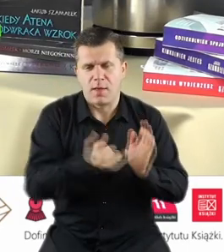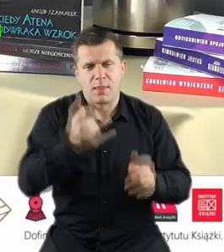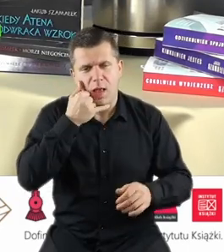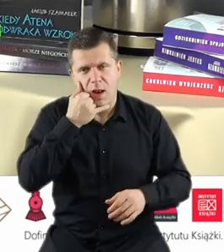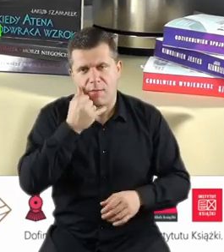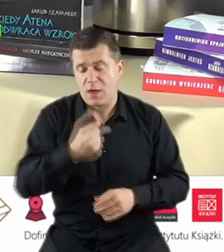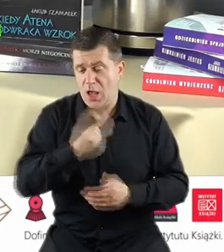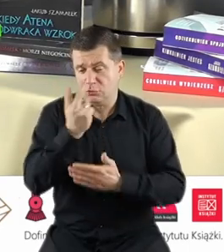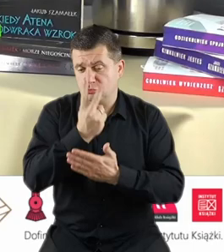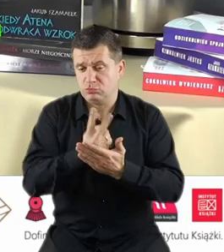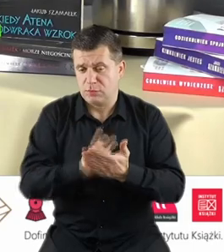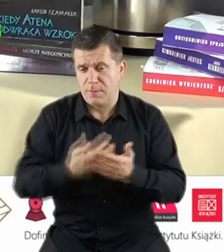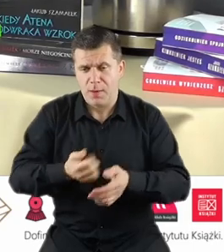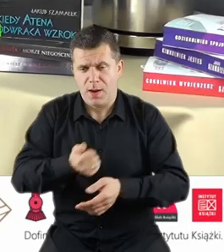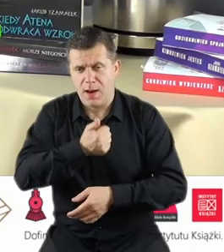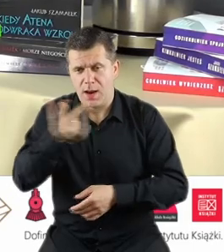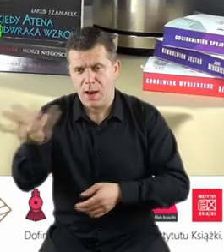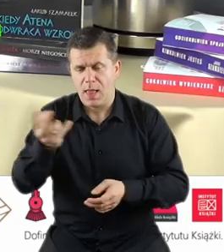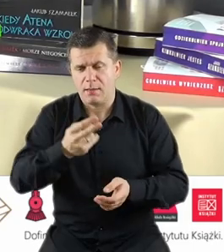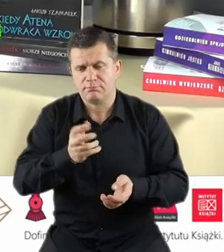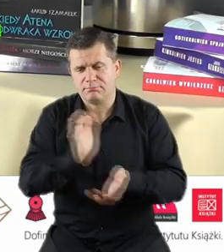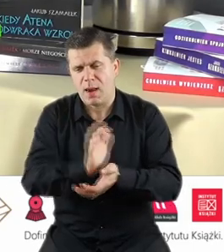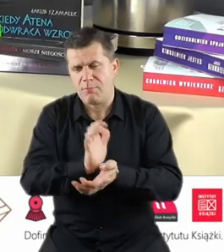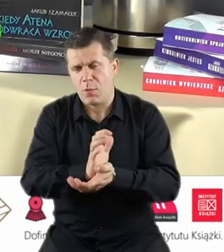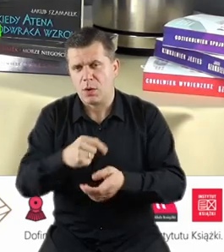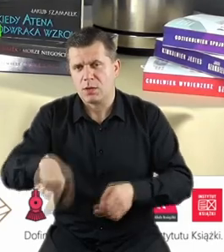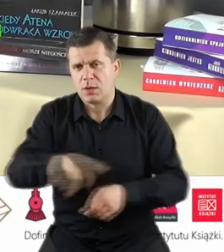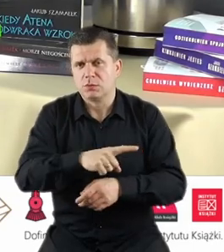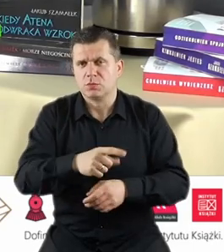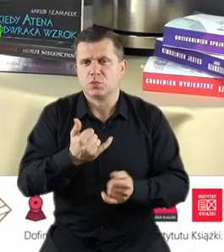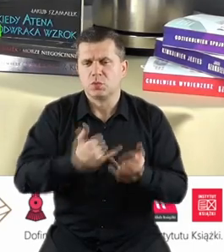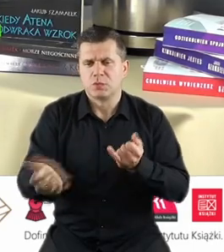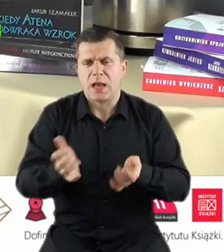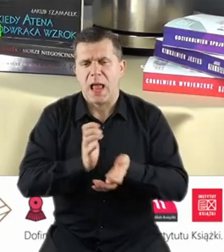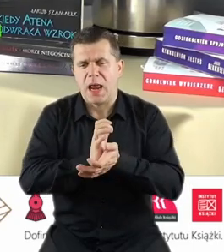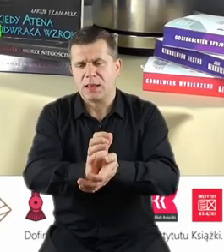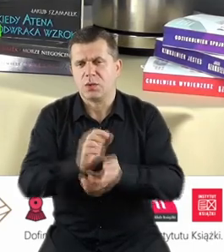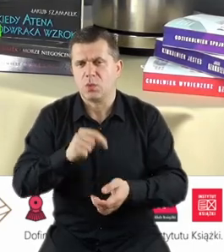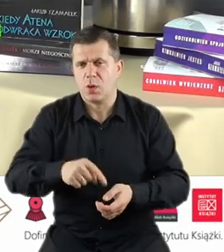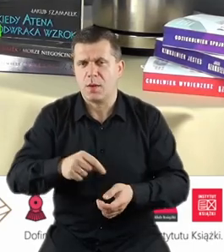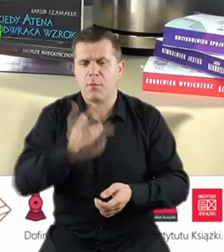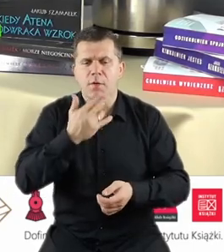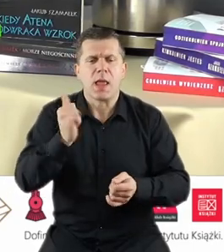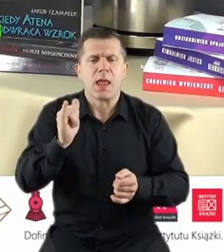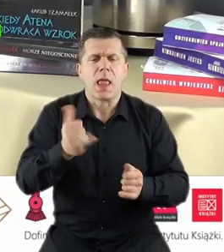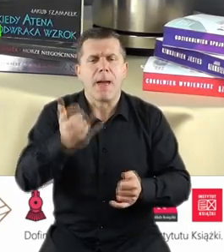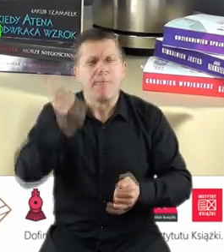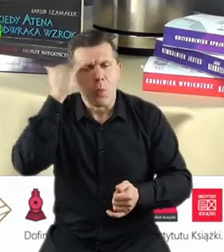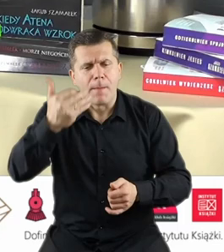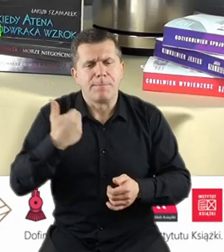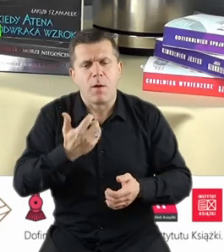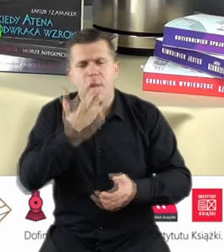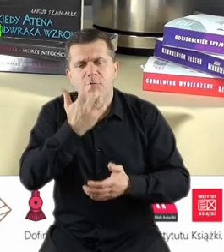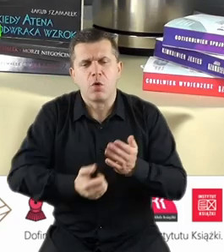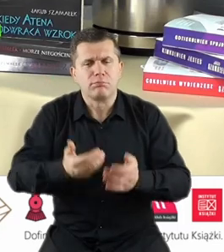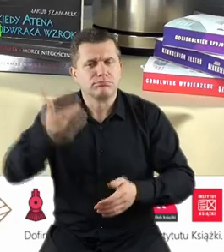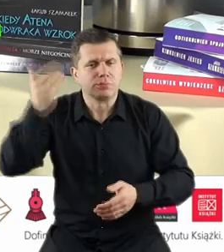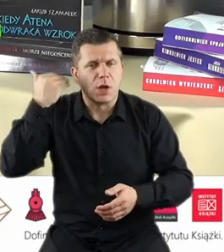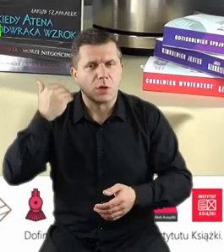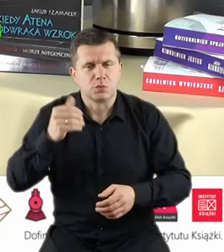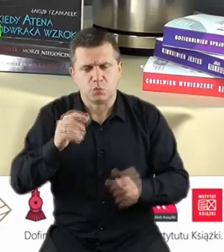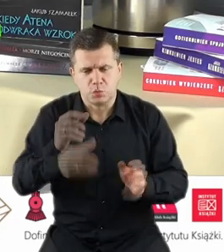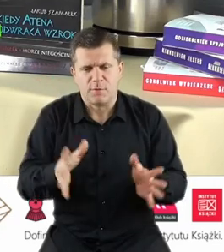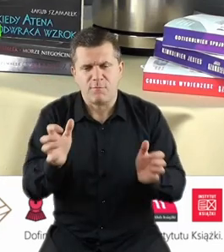czytałem, było kilka takich reportaży na temat, czy artykułów, które mówiły o tym, jakie błędy wykorzystywano w przeszłości, które już zostały załatane. Na